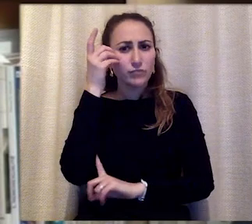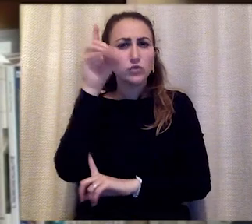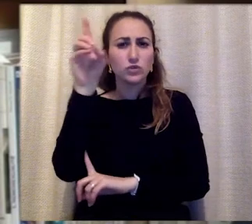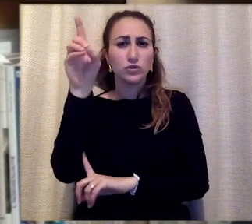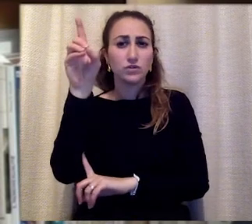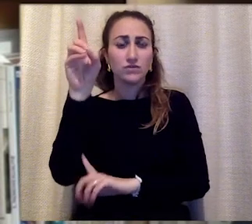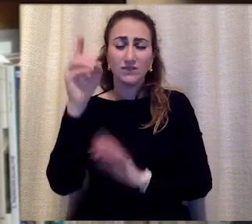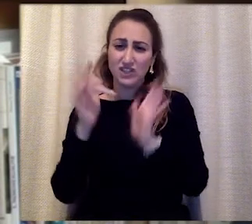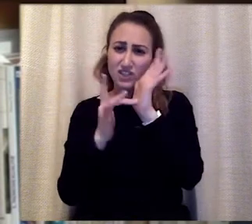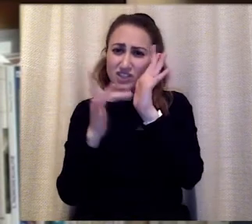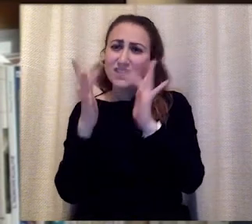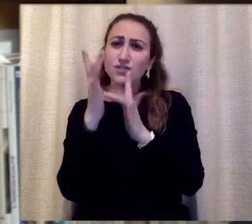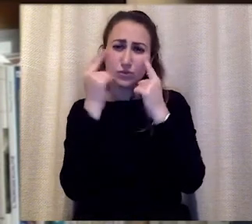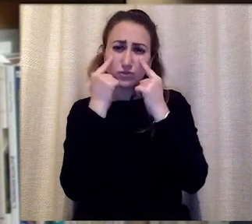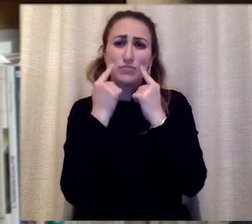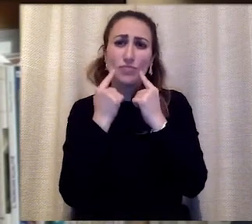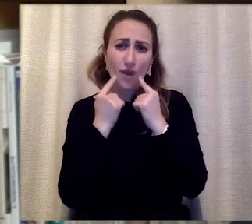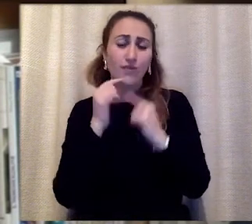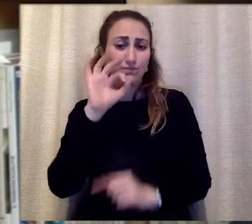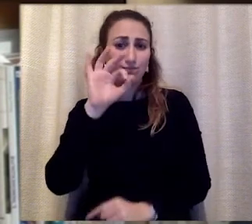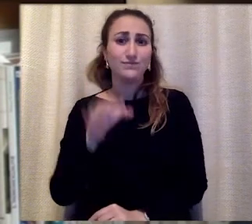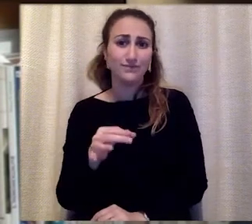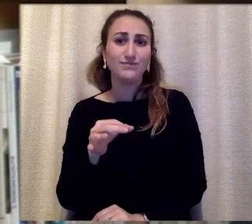pleura. Oui,